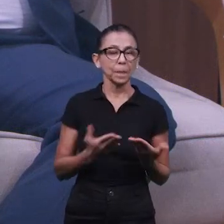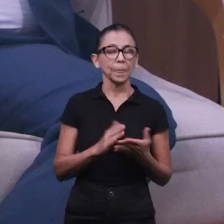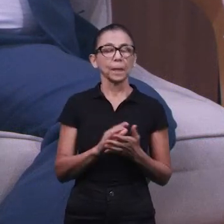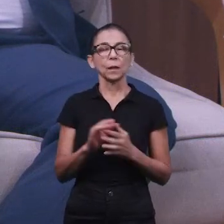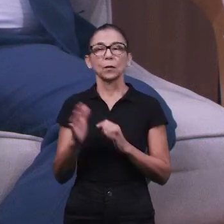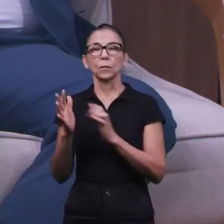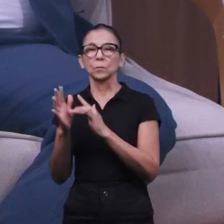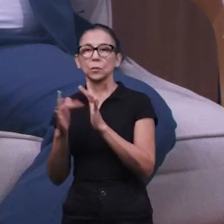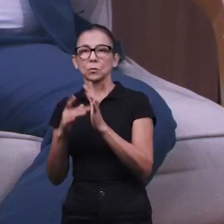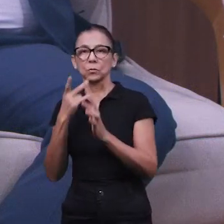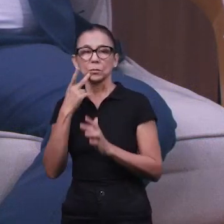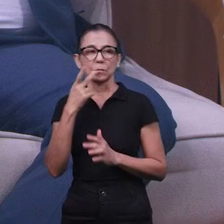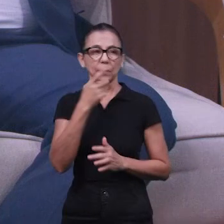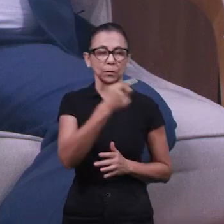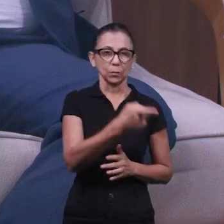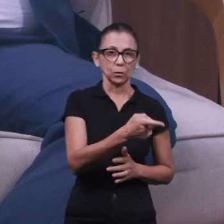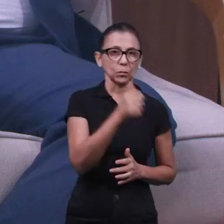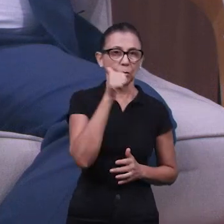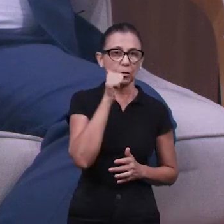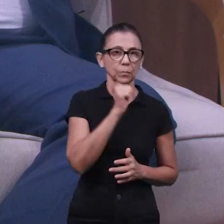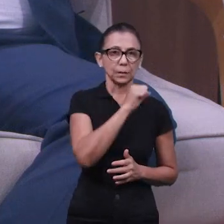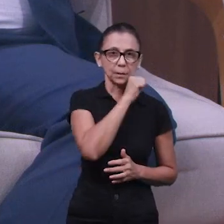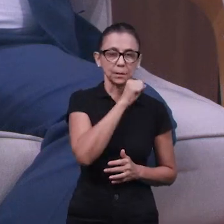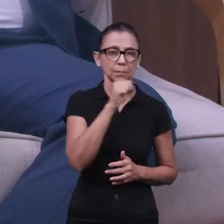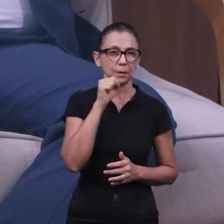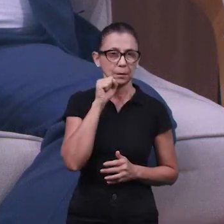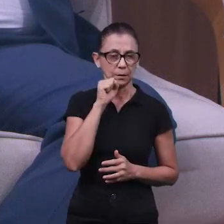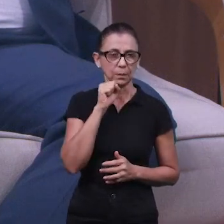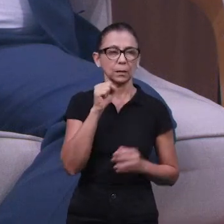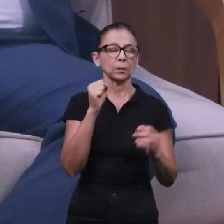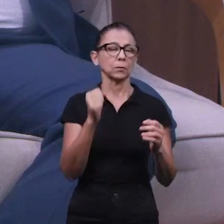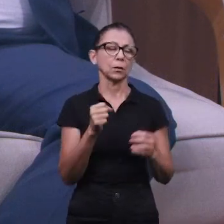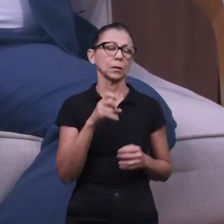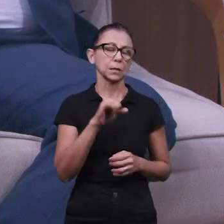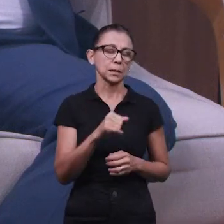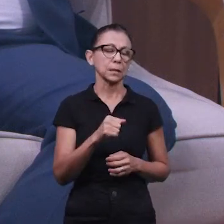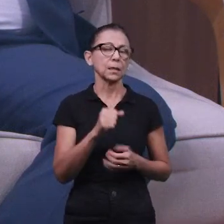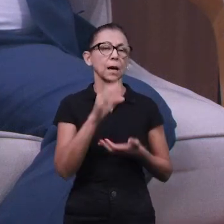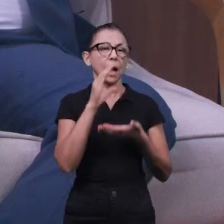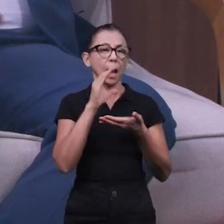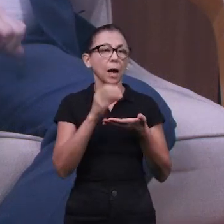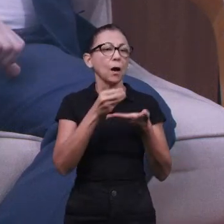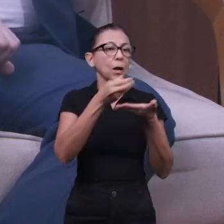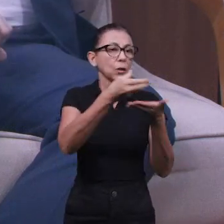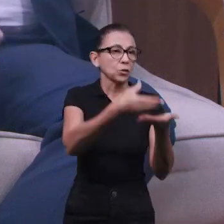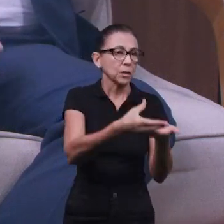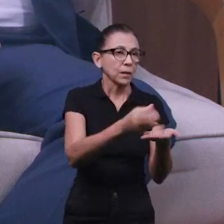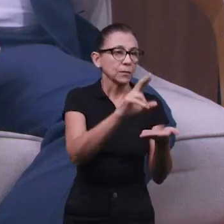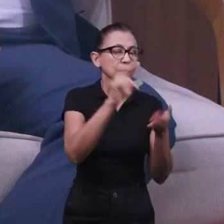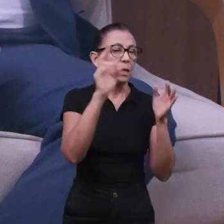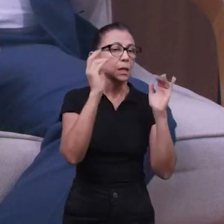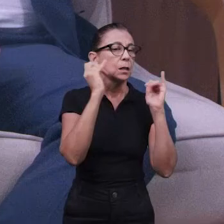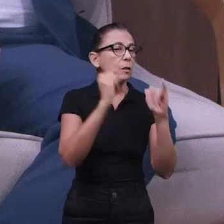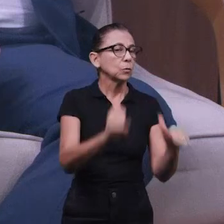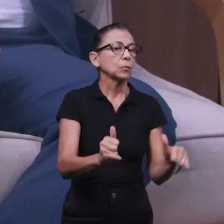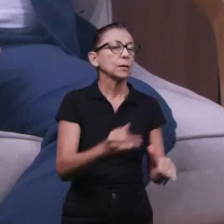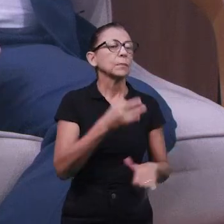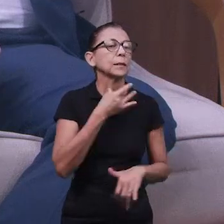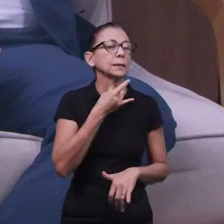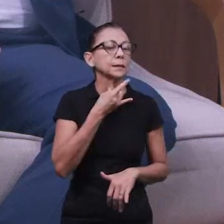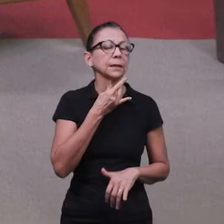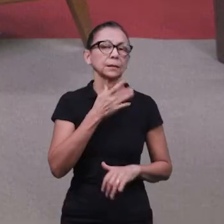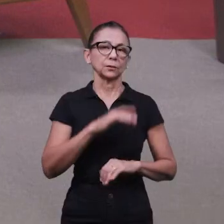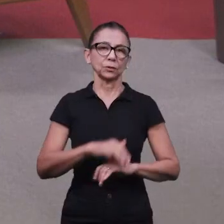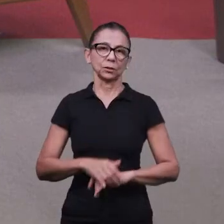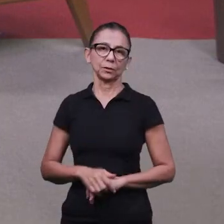le Seigneur Jésus a dit à la femme samaritaine, n'est-ce pas, sur l'eau, et tu n'auras plus jamais soif, c'est l'action du